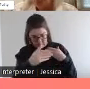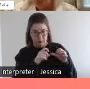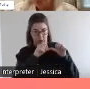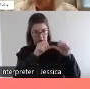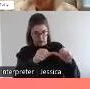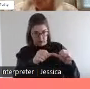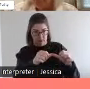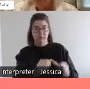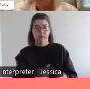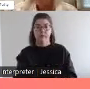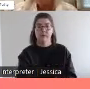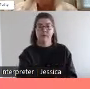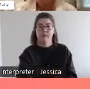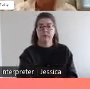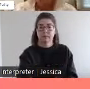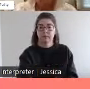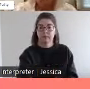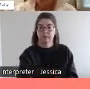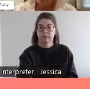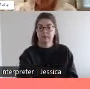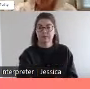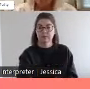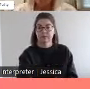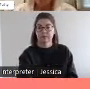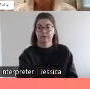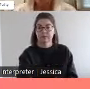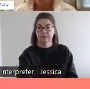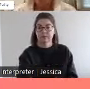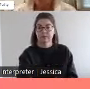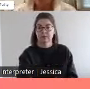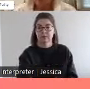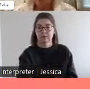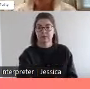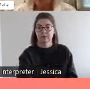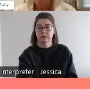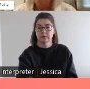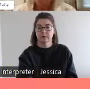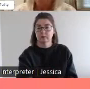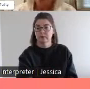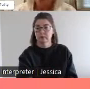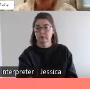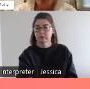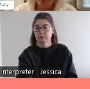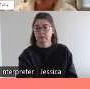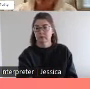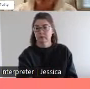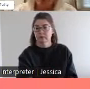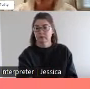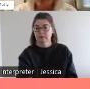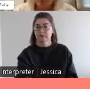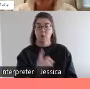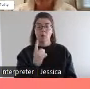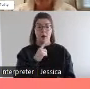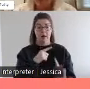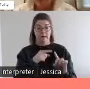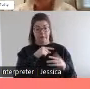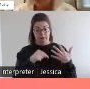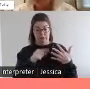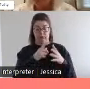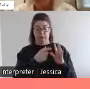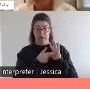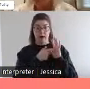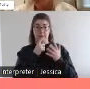nous remercions ces bailleurs de fonds. Une des prémices, c'est que les universités doivent établir des liens avec